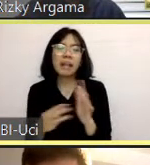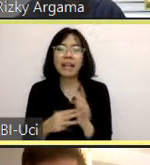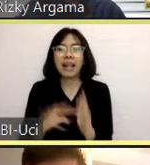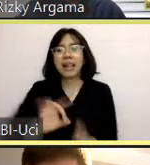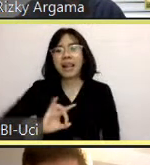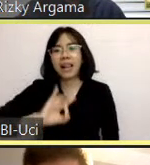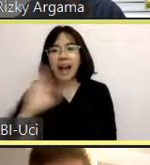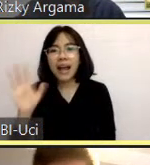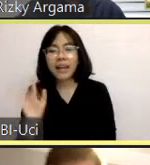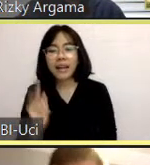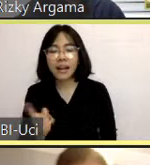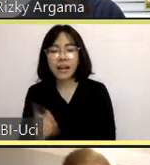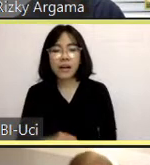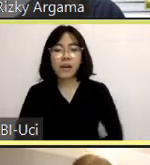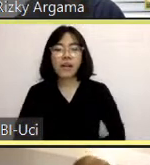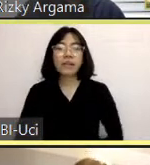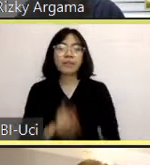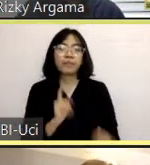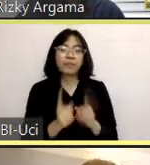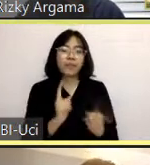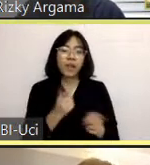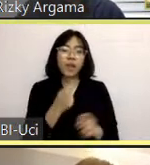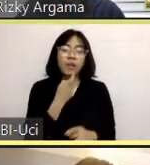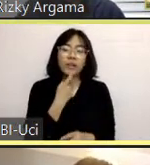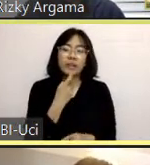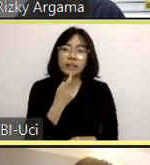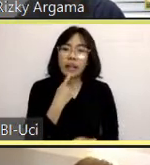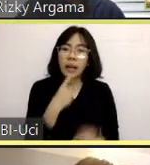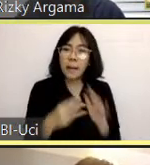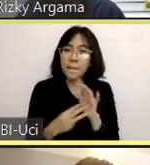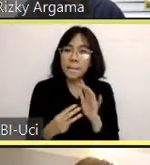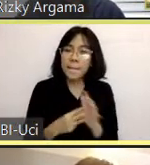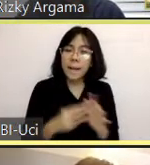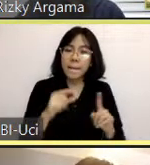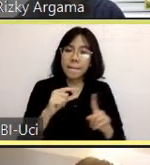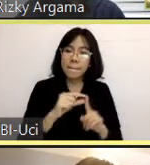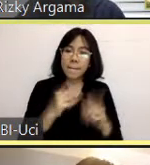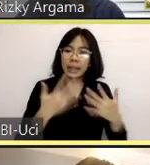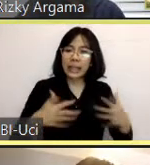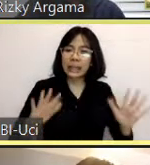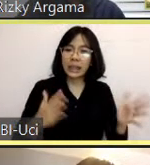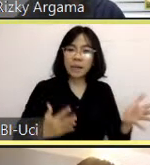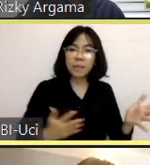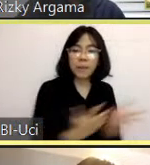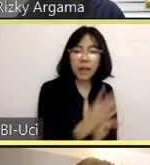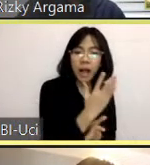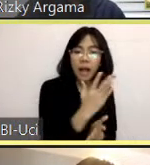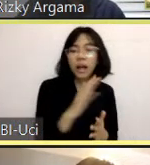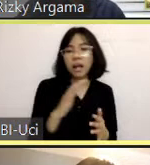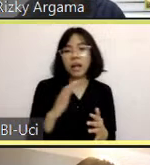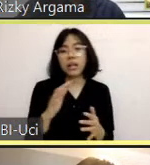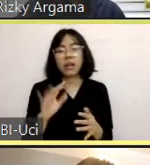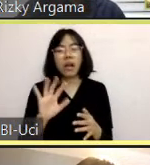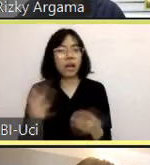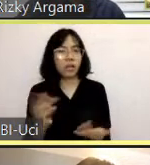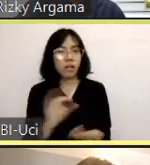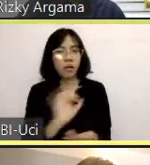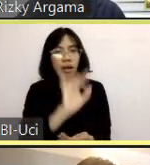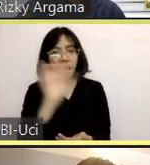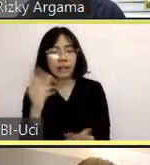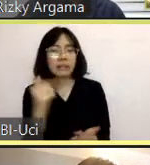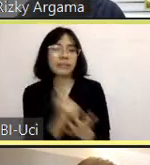jadi soal Pancasila, kemudian alasan pembubaran, instrumennya ini juga akan kita lihat